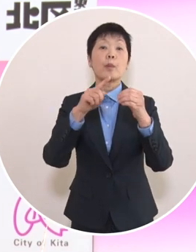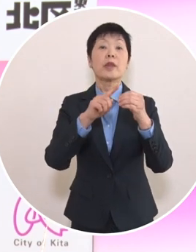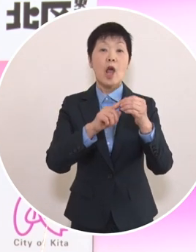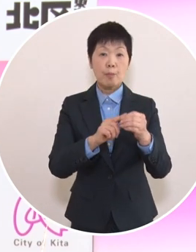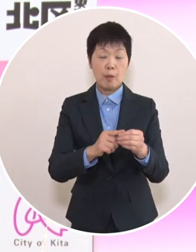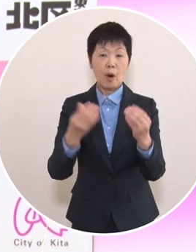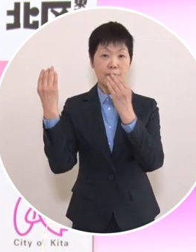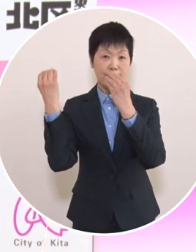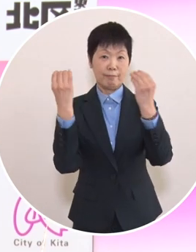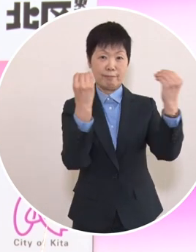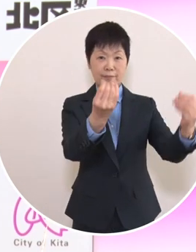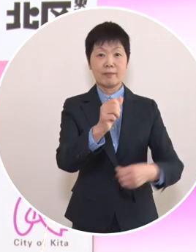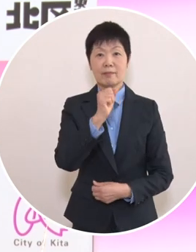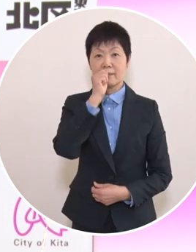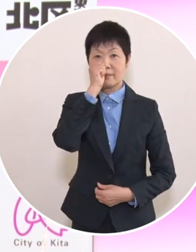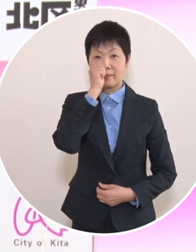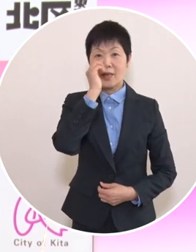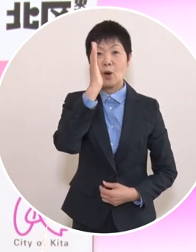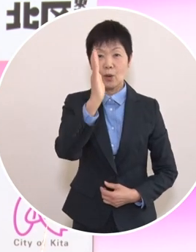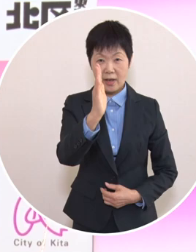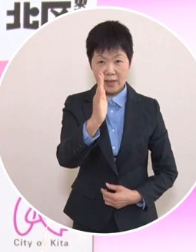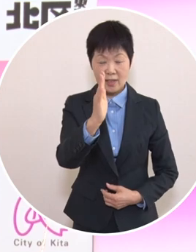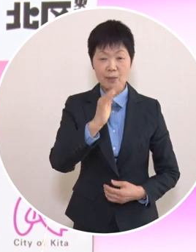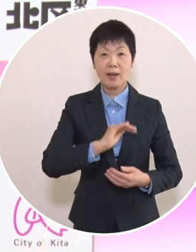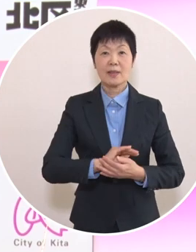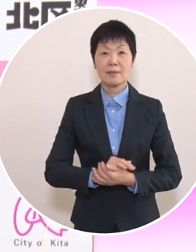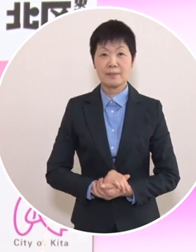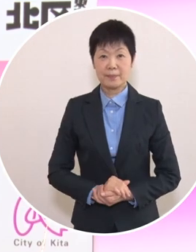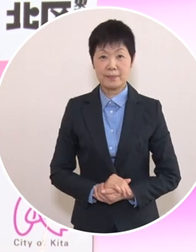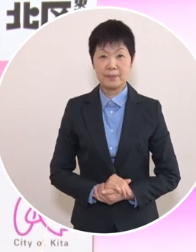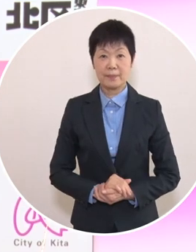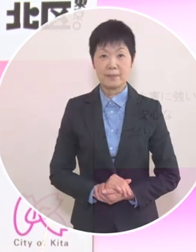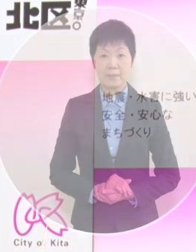もどうぞよろしくお願い致します